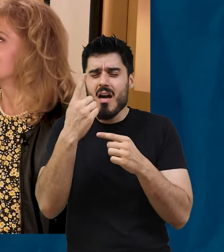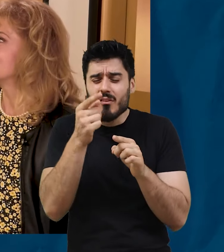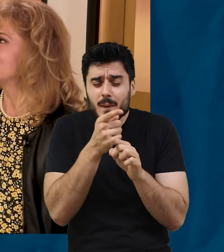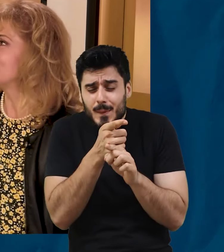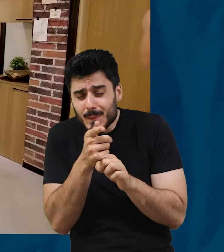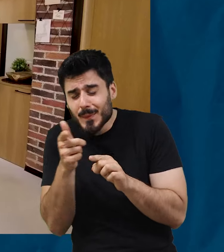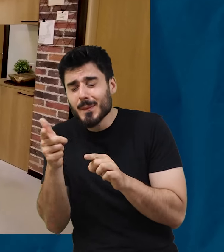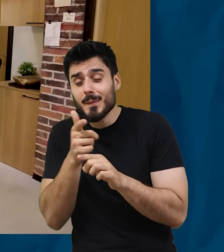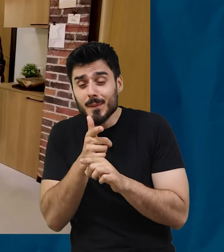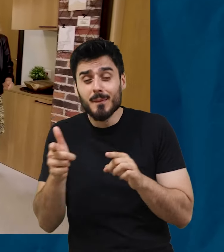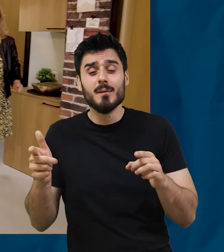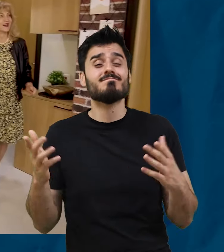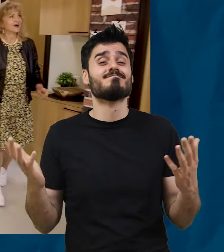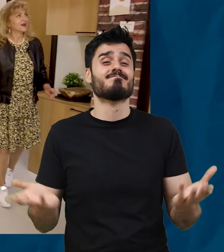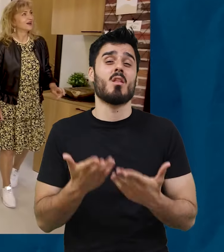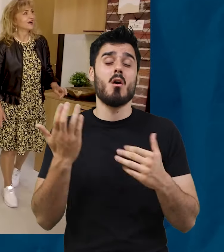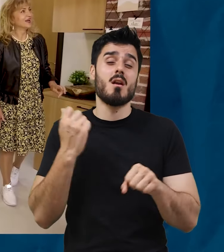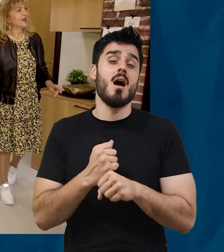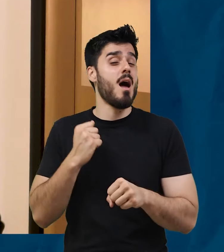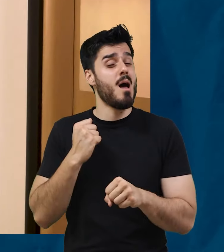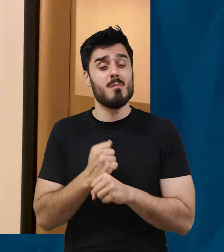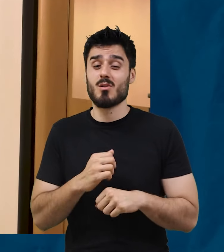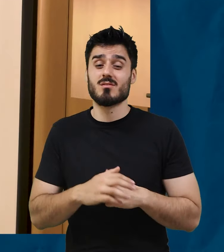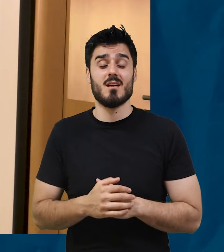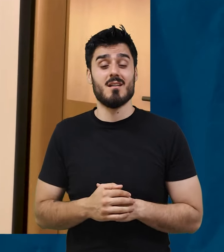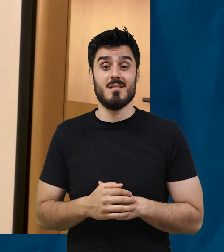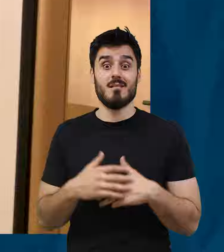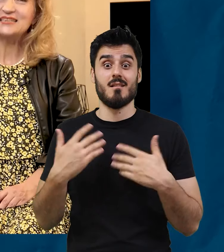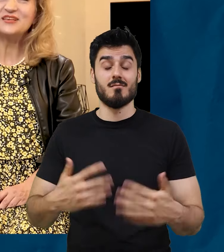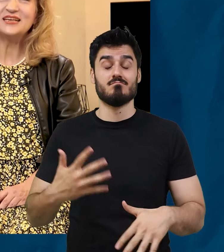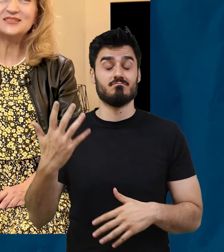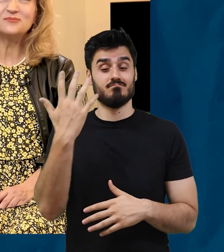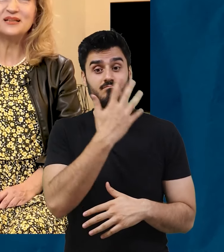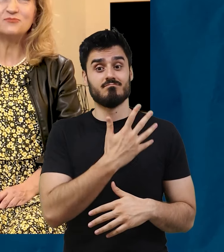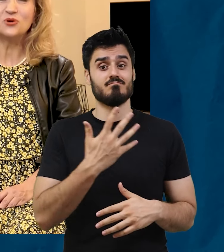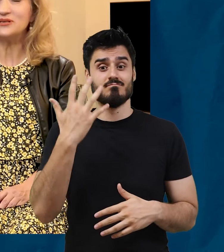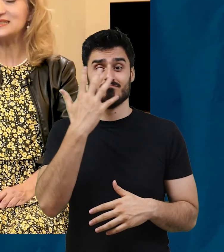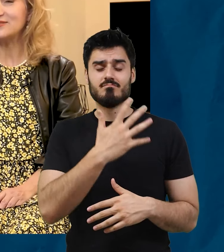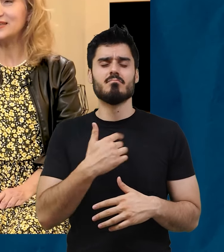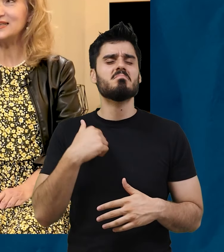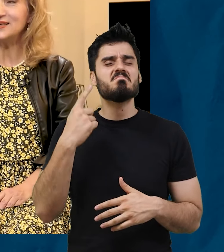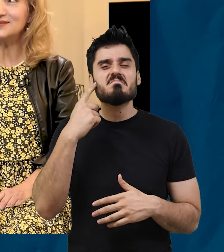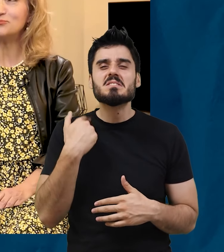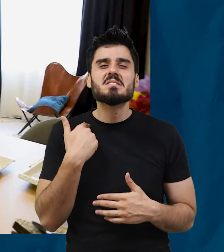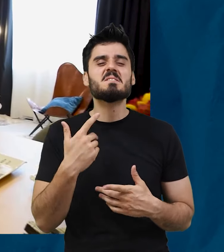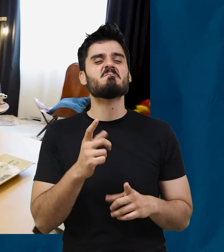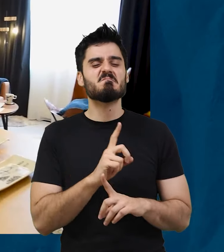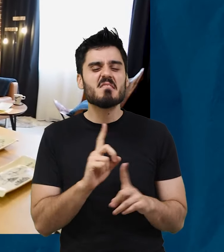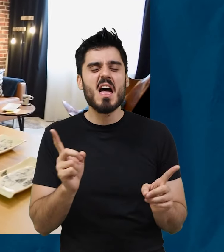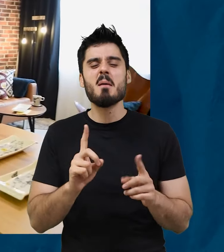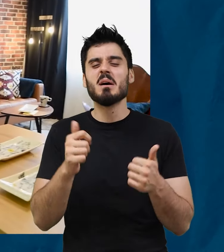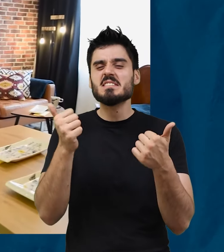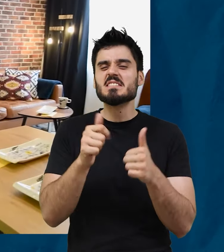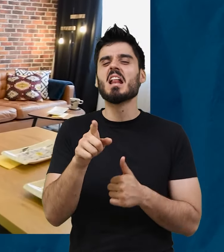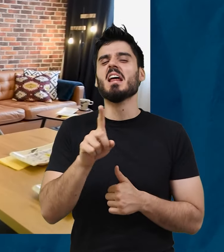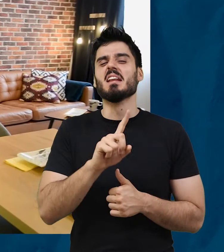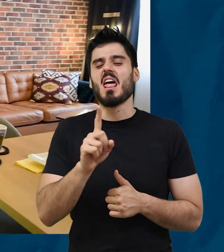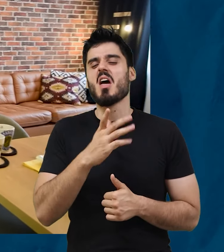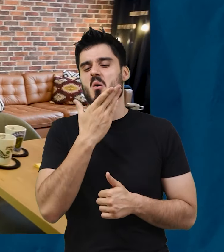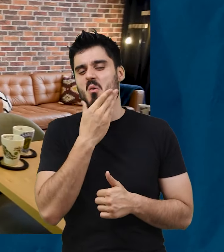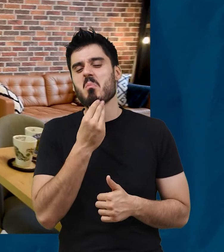фуга. Сериозно? Ювелирно изпълнение. Аз винаги съм била много резервирана към подобни стилове,